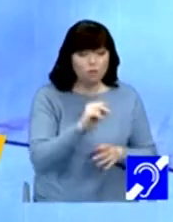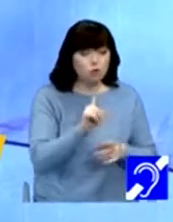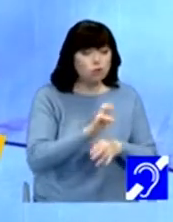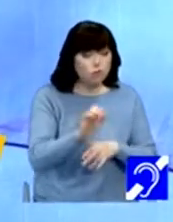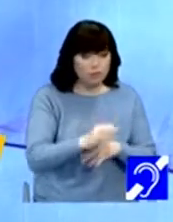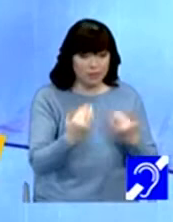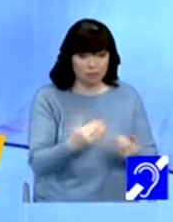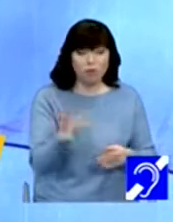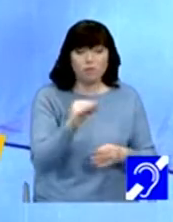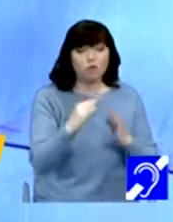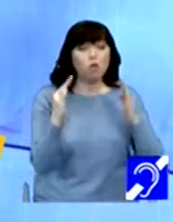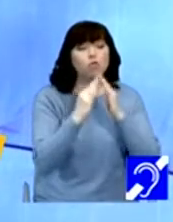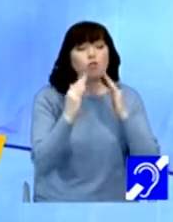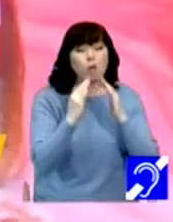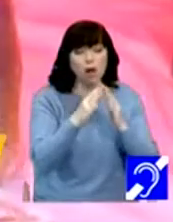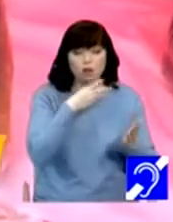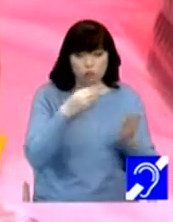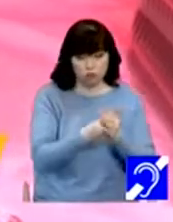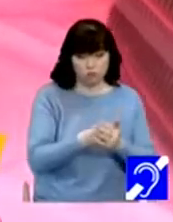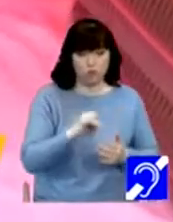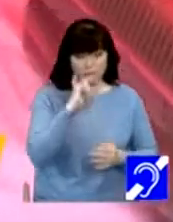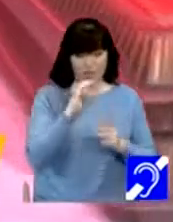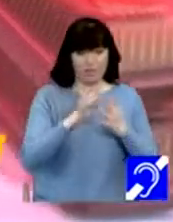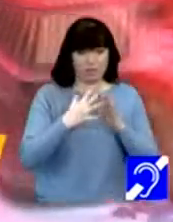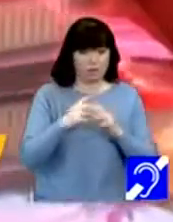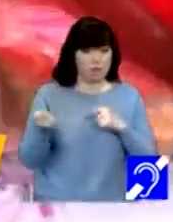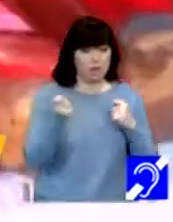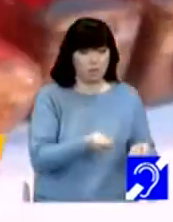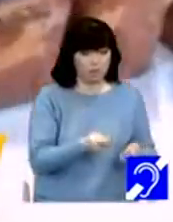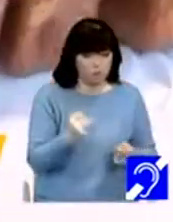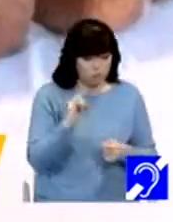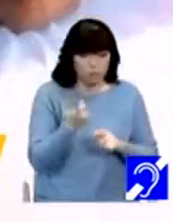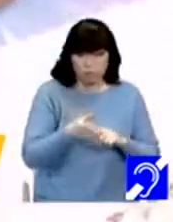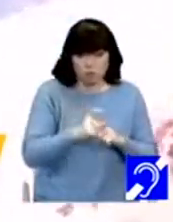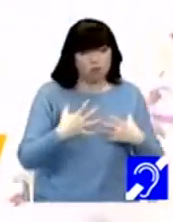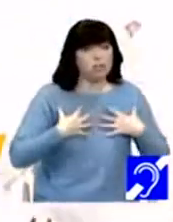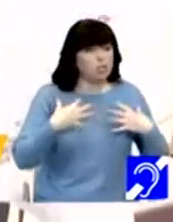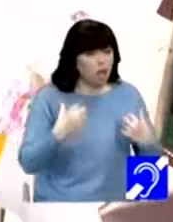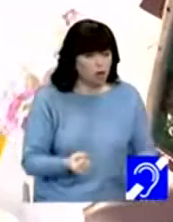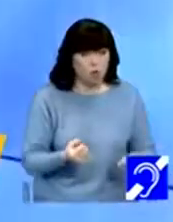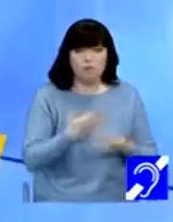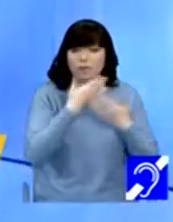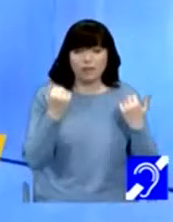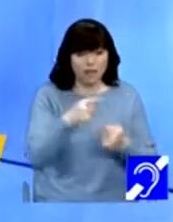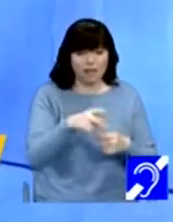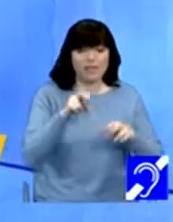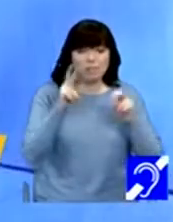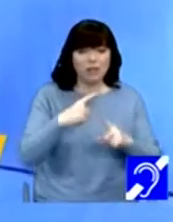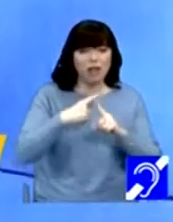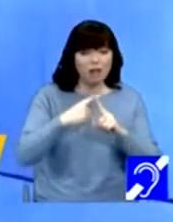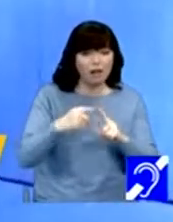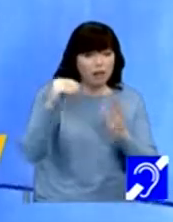produsele noastre sunt de casă, chiar din sat, și sunt foarte sănătoase, fără